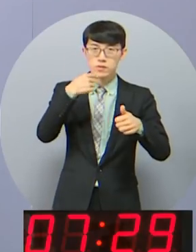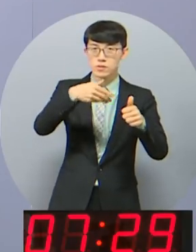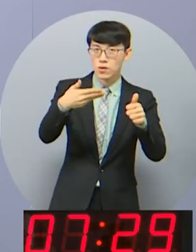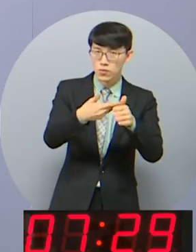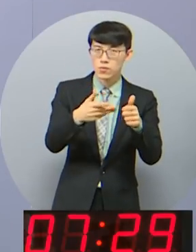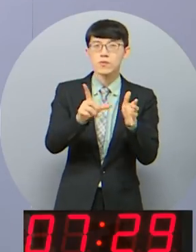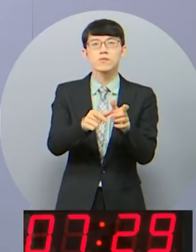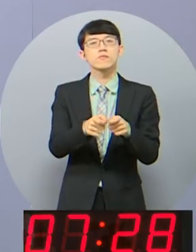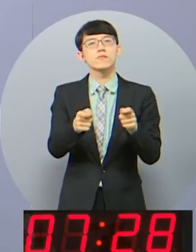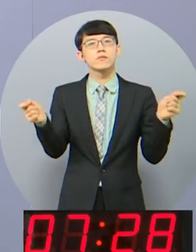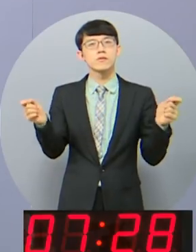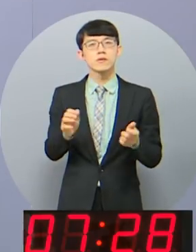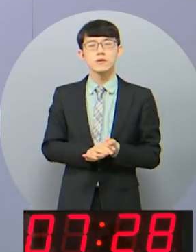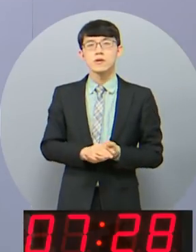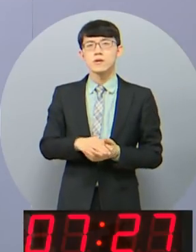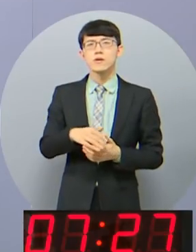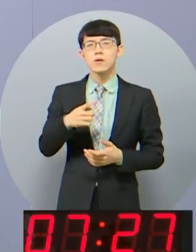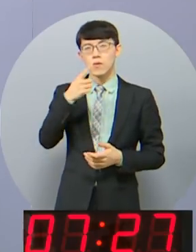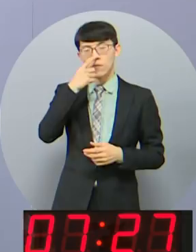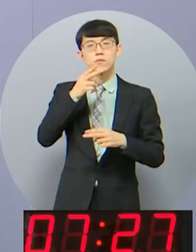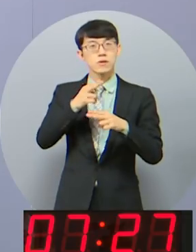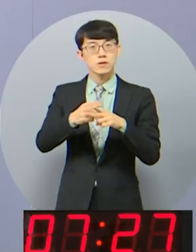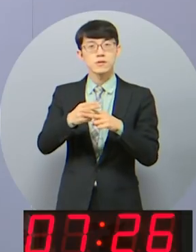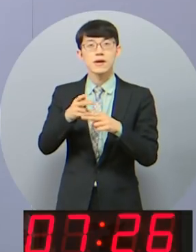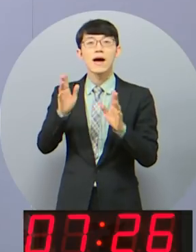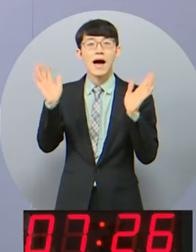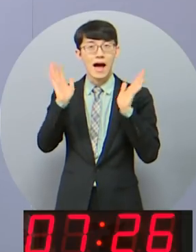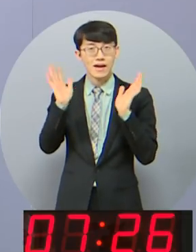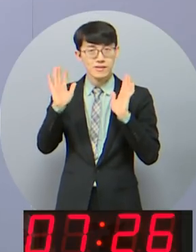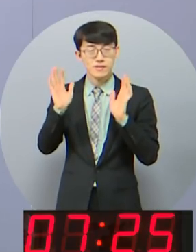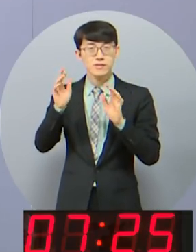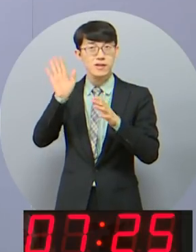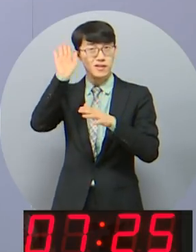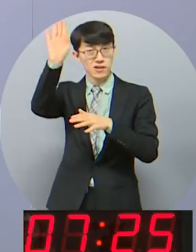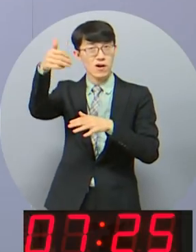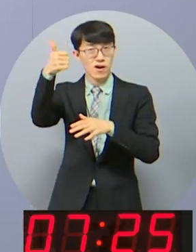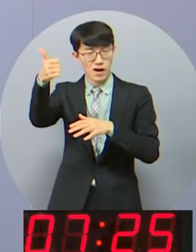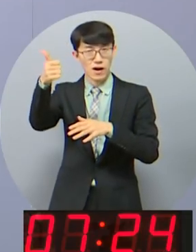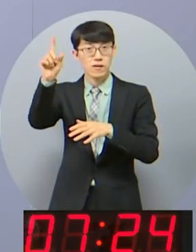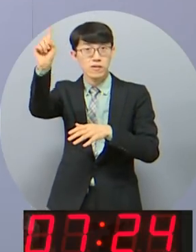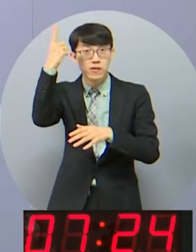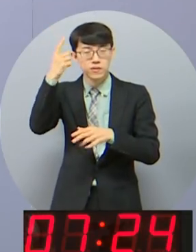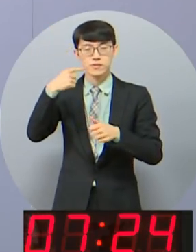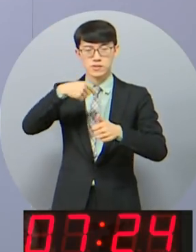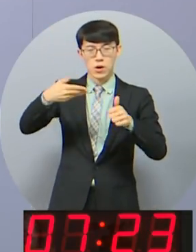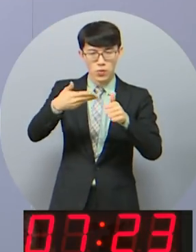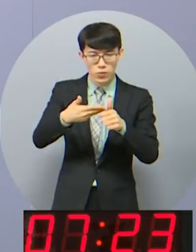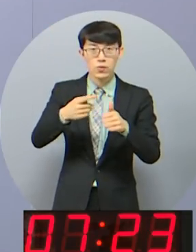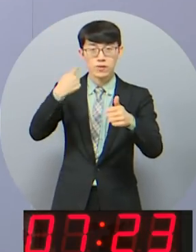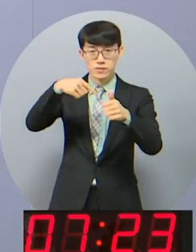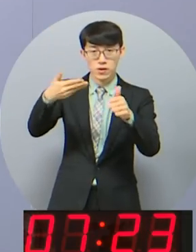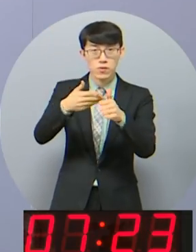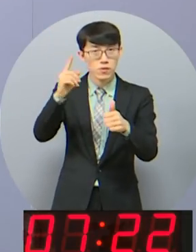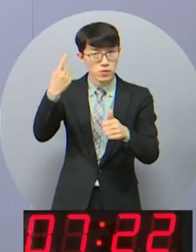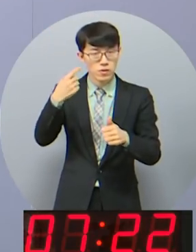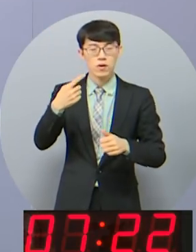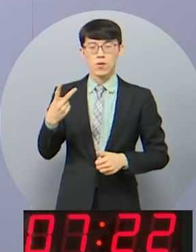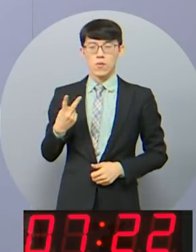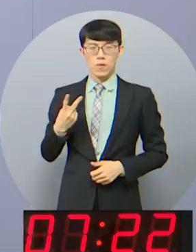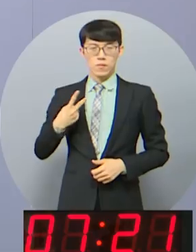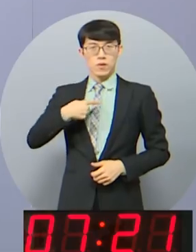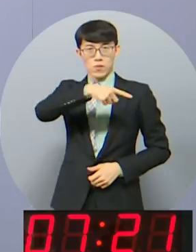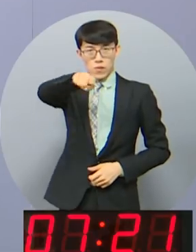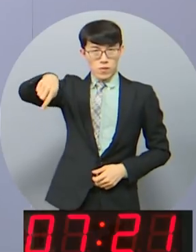认为孩子的未来在教育，教育的希望在您我，让我们一起为孩